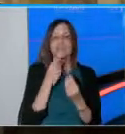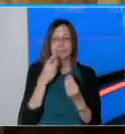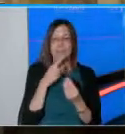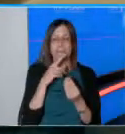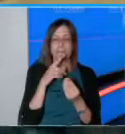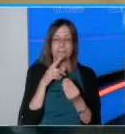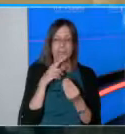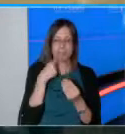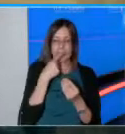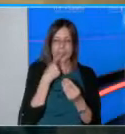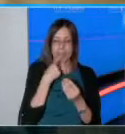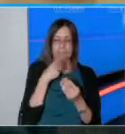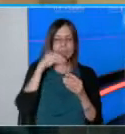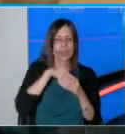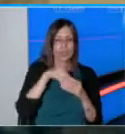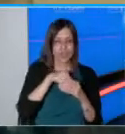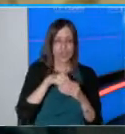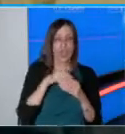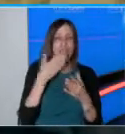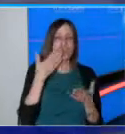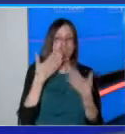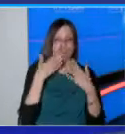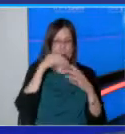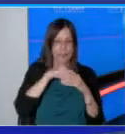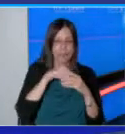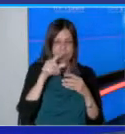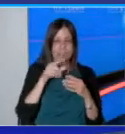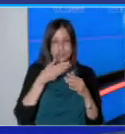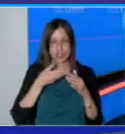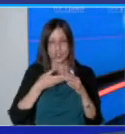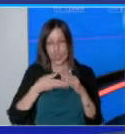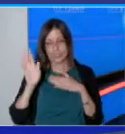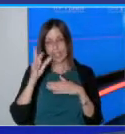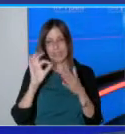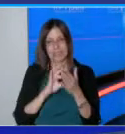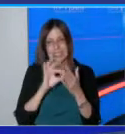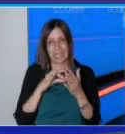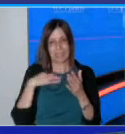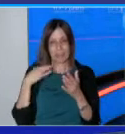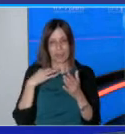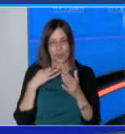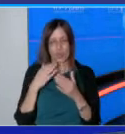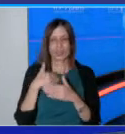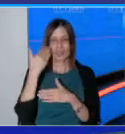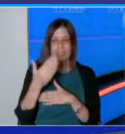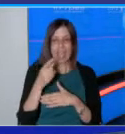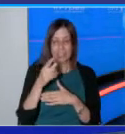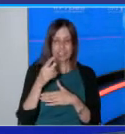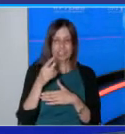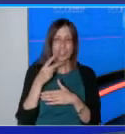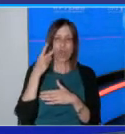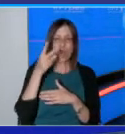מעלים בתוך הישיבות הפנימיות שלכם, האם זה מה שיוצא ממשרד הבריאות, אחרי שזה עובר את הדרג האדמיניסטרטיבי